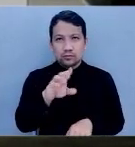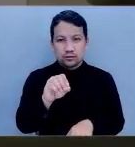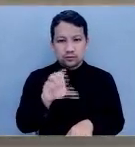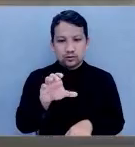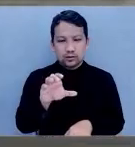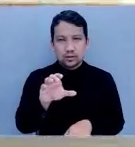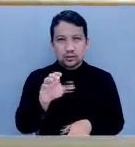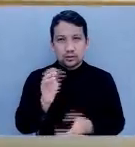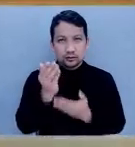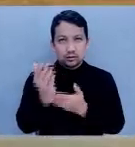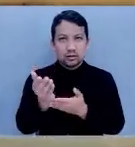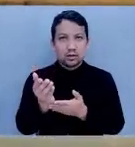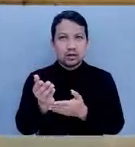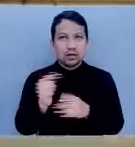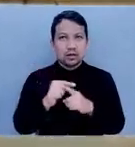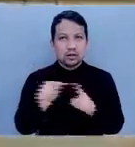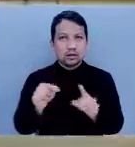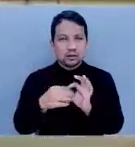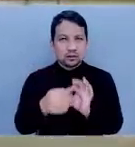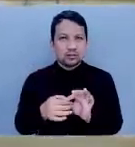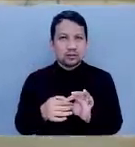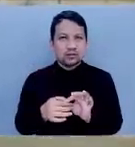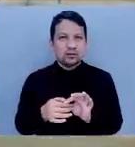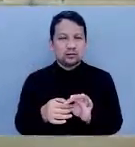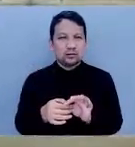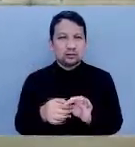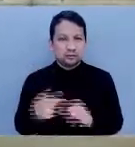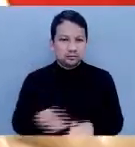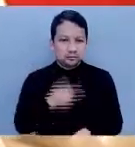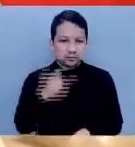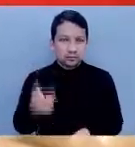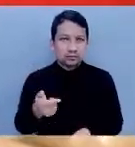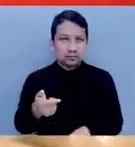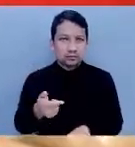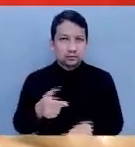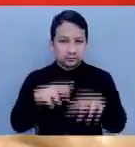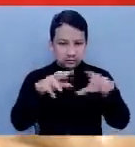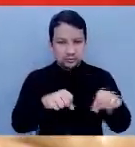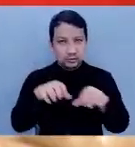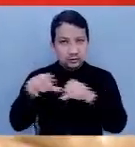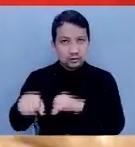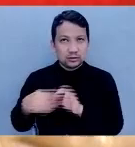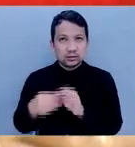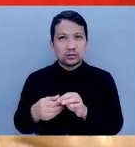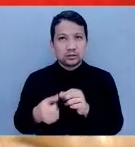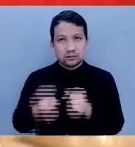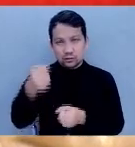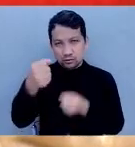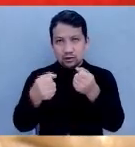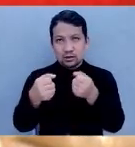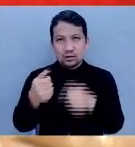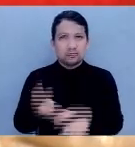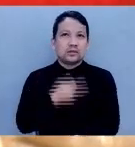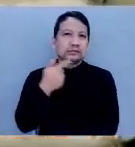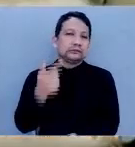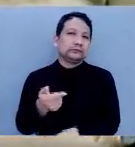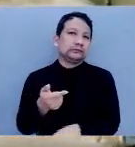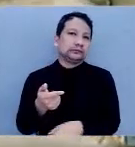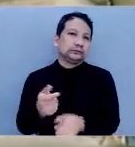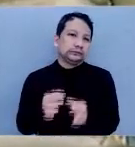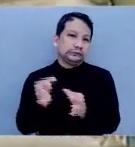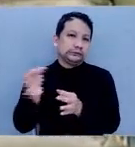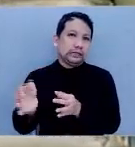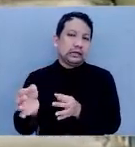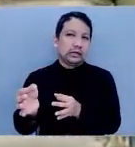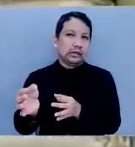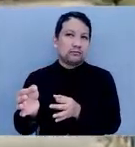umapela pero giit ng Pangulo tumatagal lang ang pagtuki sa smugglers at wers sa haba ng palugit nila